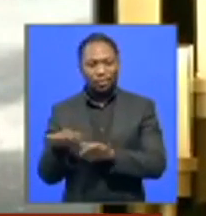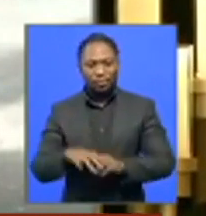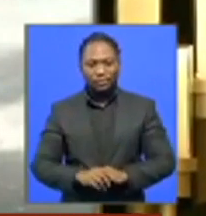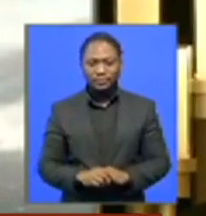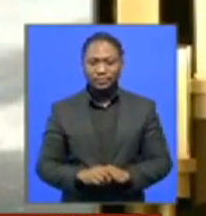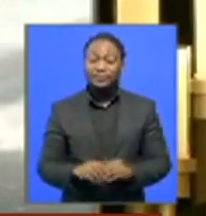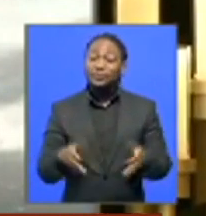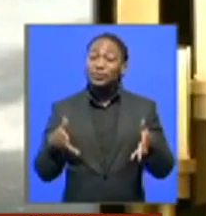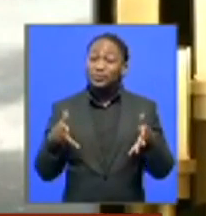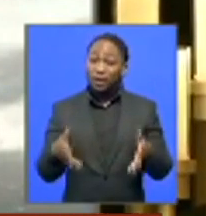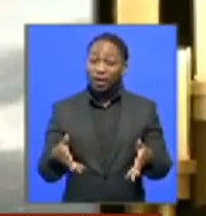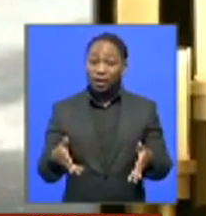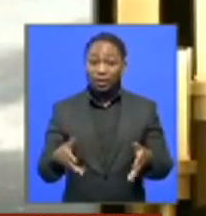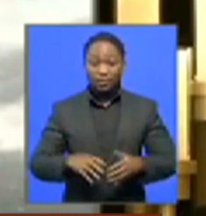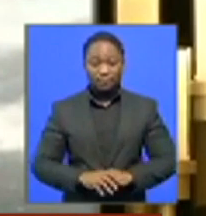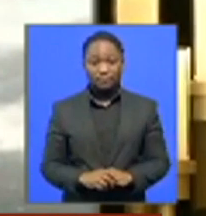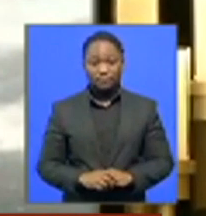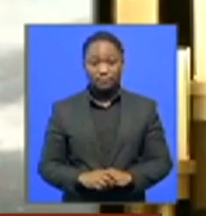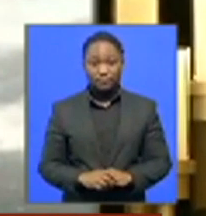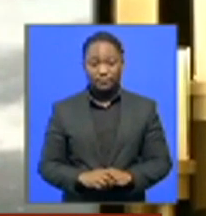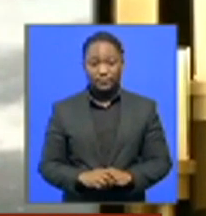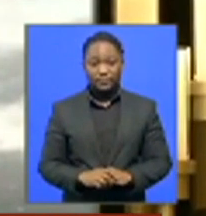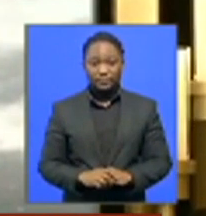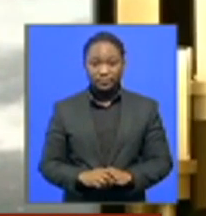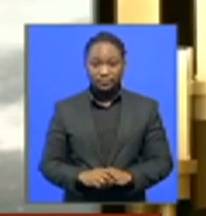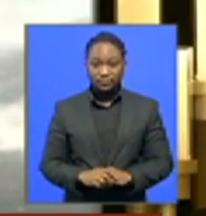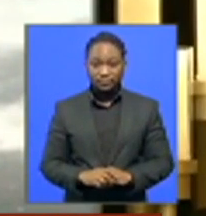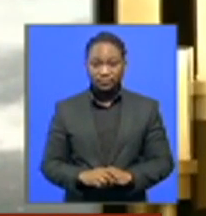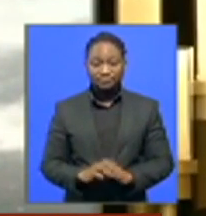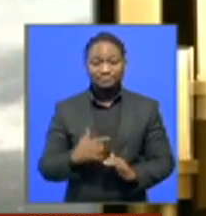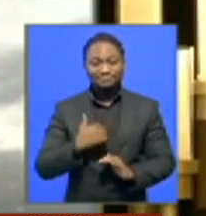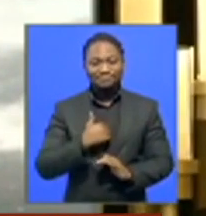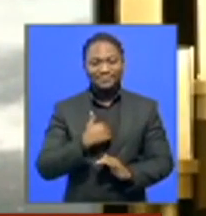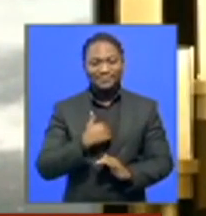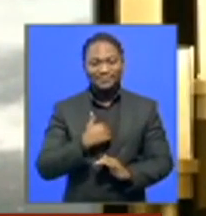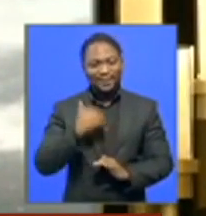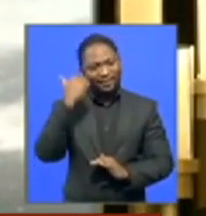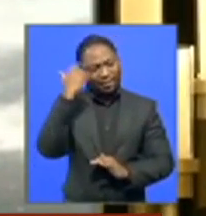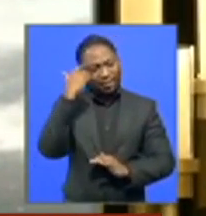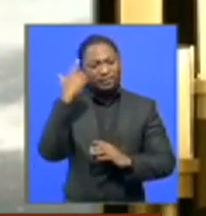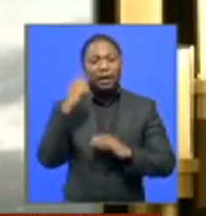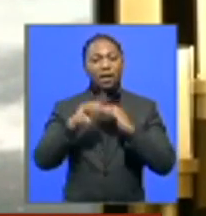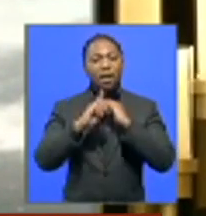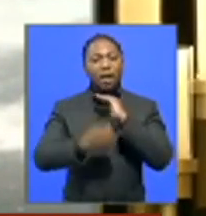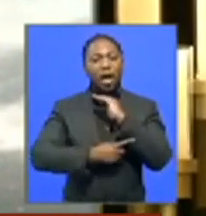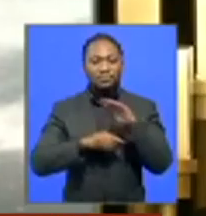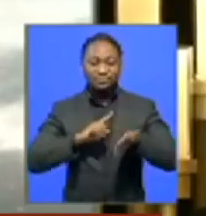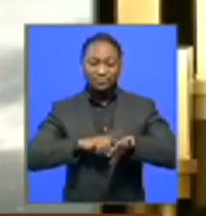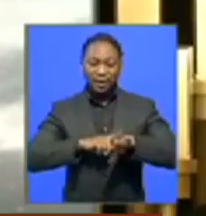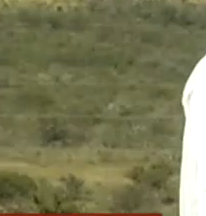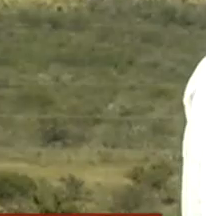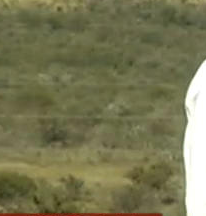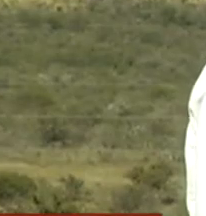zokukhothama kwenkosi uMathanzima ziqinisekiswe esitatimendeni esikhishwe ngobuholi